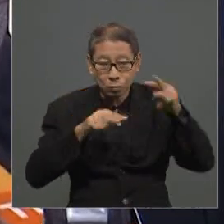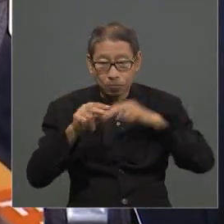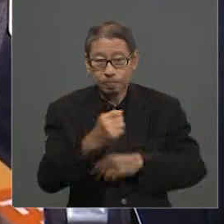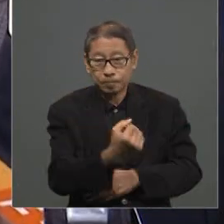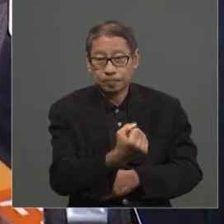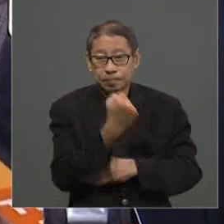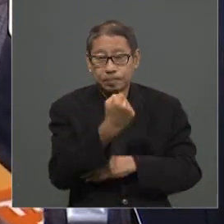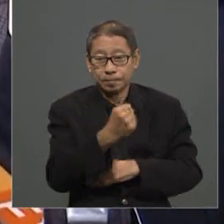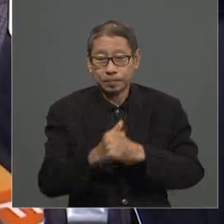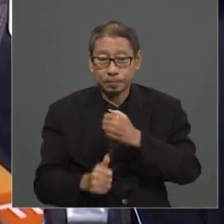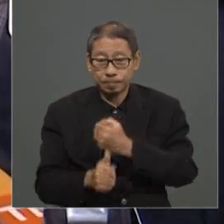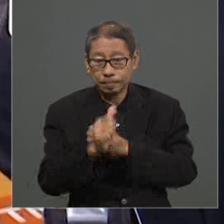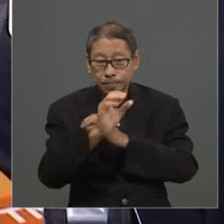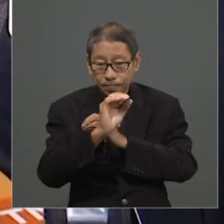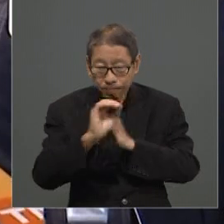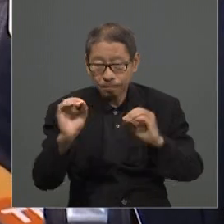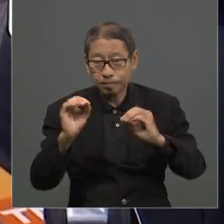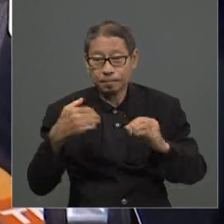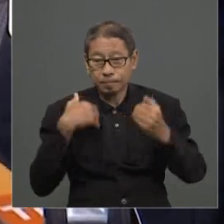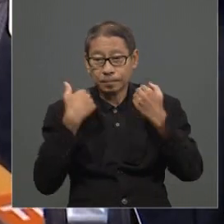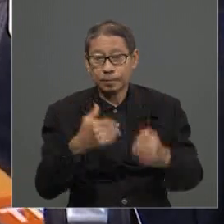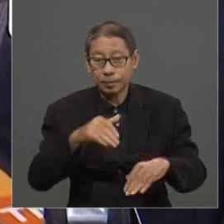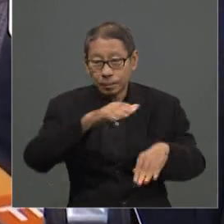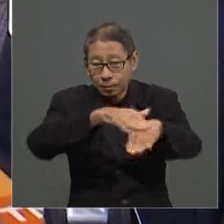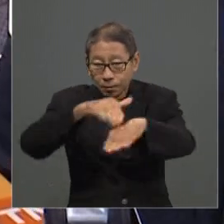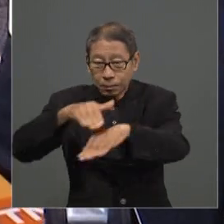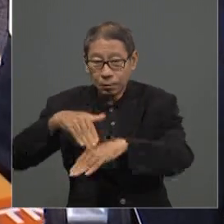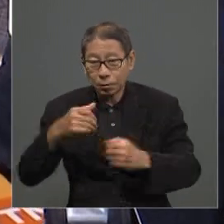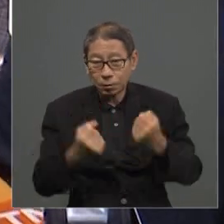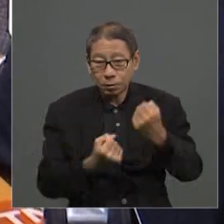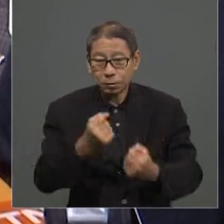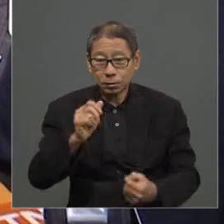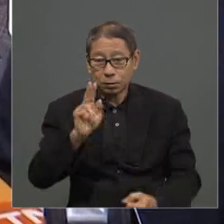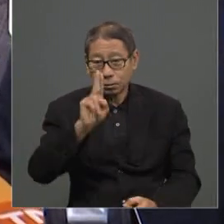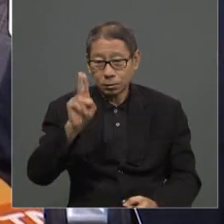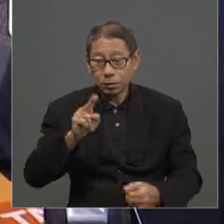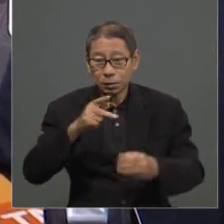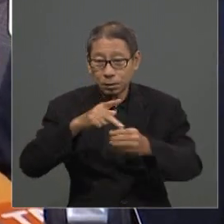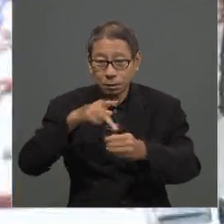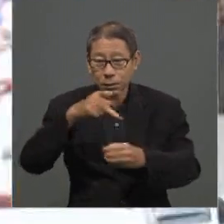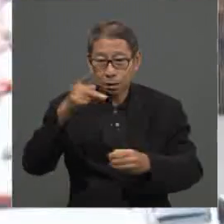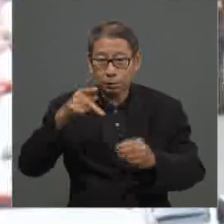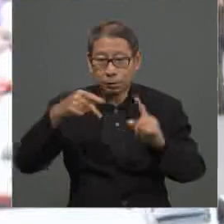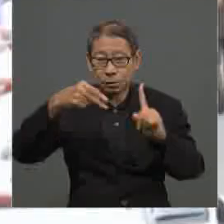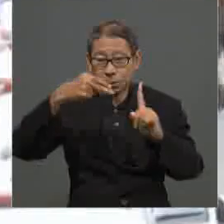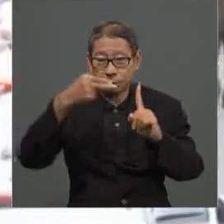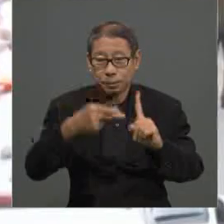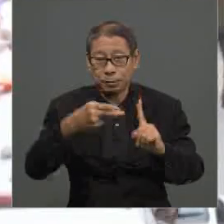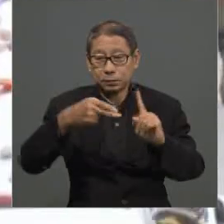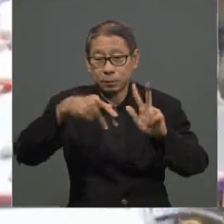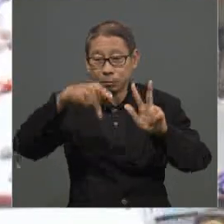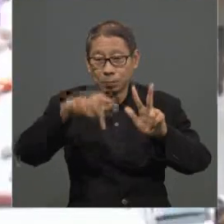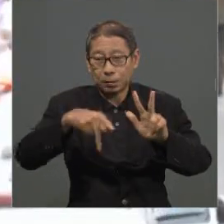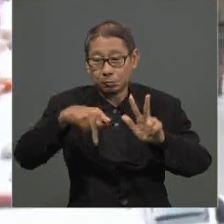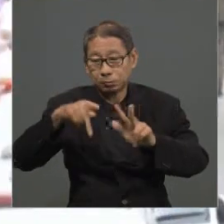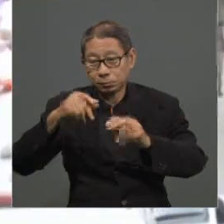ยและขนส่งเองก็จะต้องเร่งเรียกรถโดยสารสาธารณะที่ใช้เชื้อเพลิง CNG เนี่ยฮะทั้งหมด 13,426